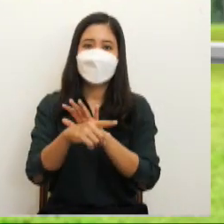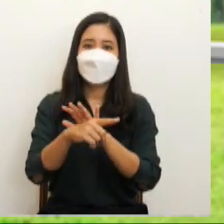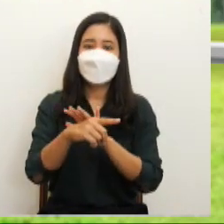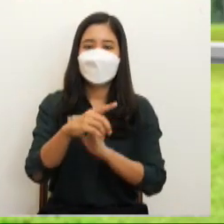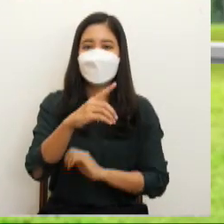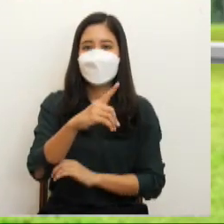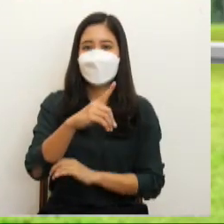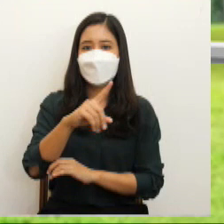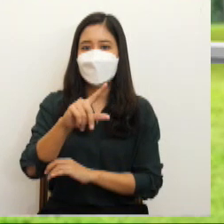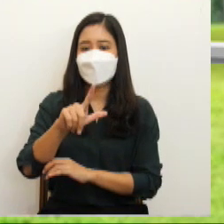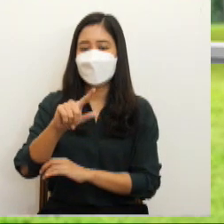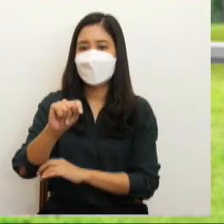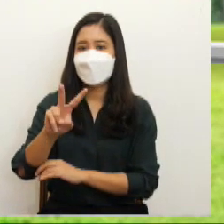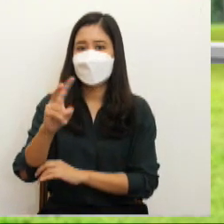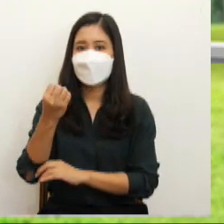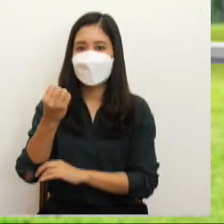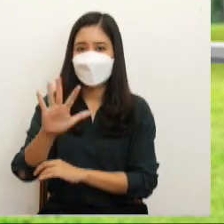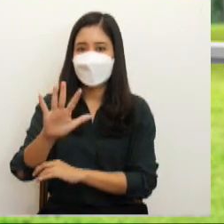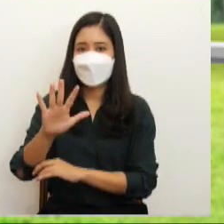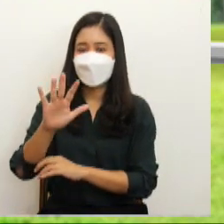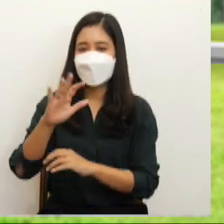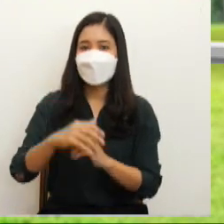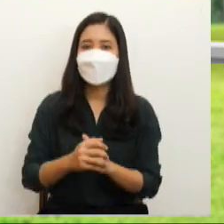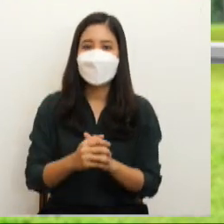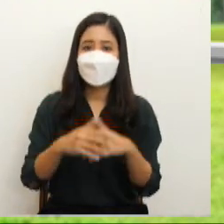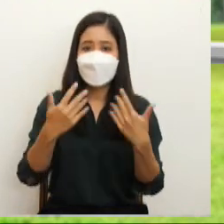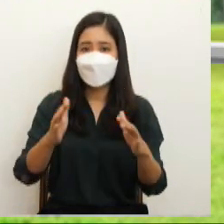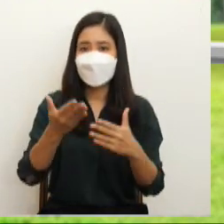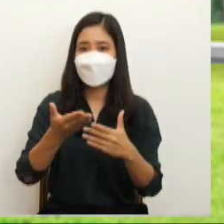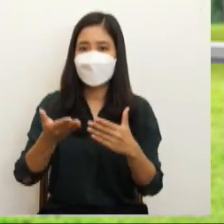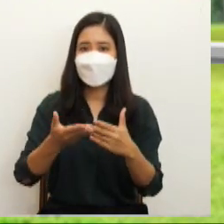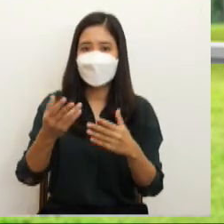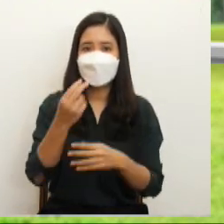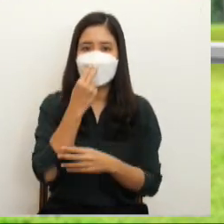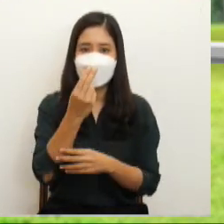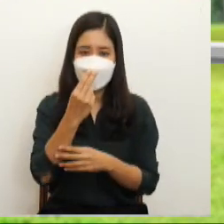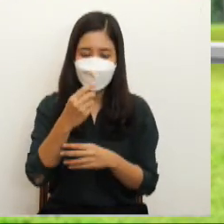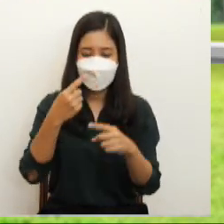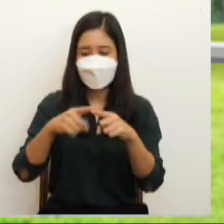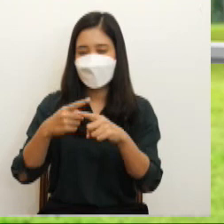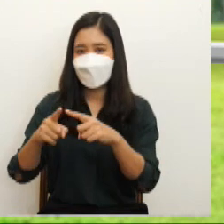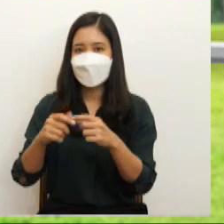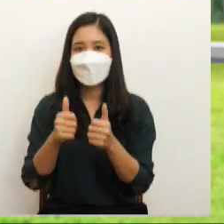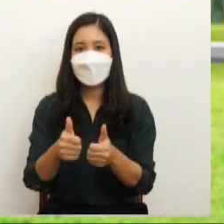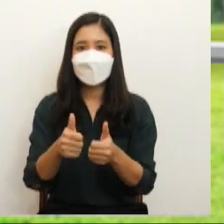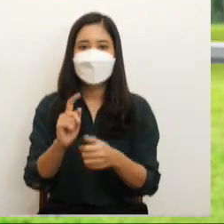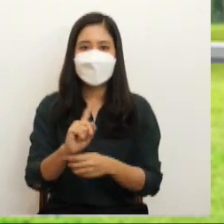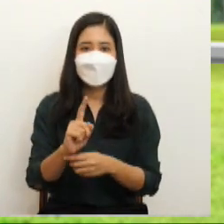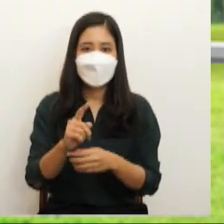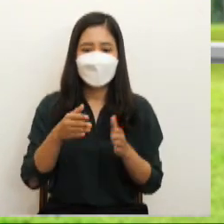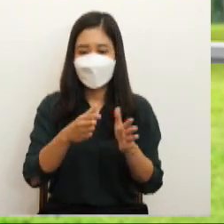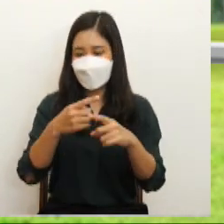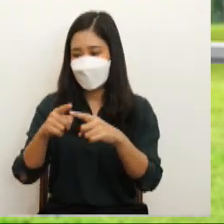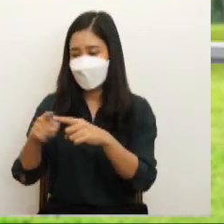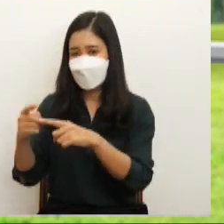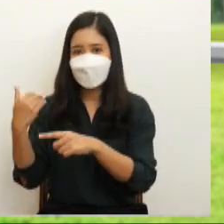านดาวเทียมช่อง DLTV 15ค่ะนอกจากนั้นนะคะท่านยังสามารถที่จะติดตามรับชมรายการของเราได้ผ่านหลากหลายช่องทางเลย